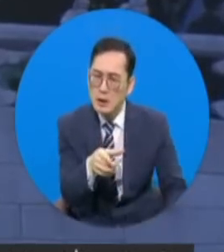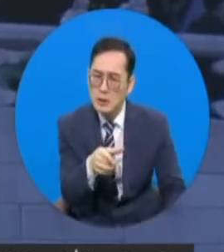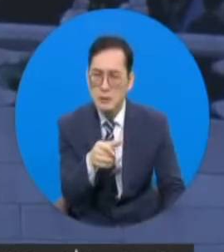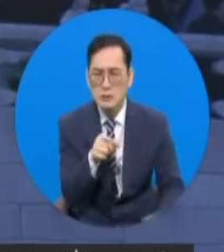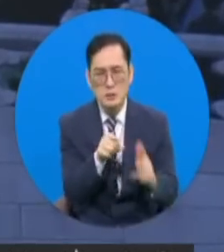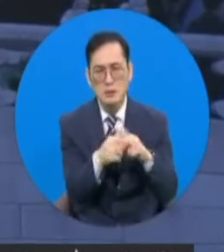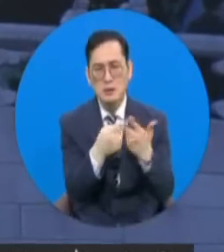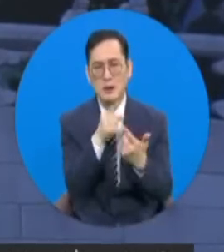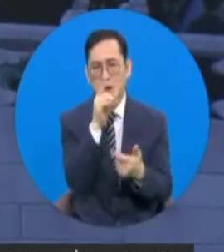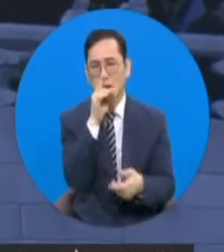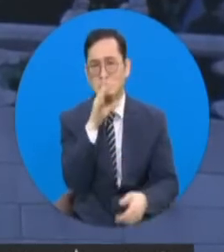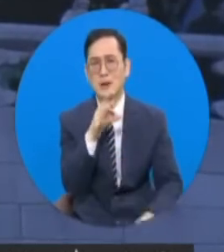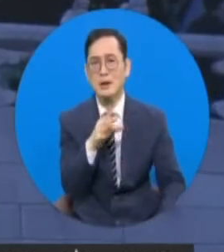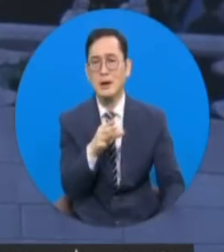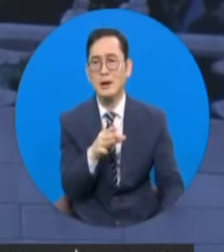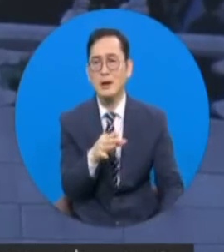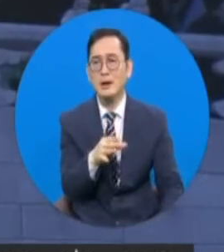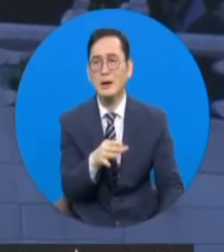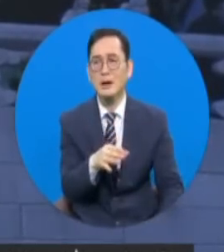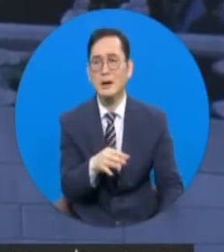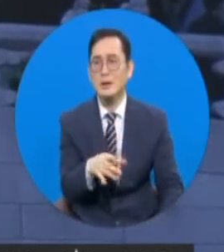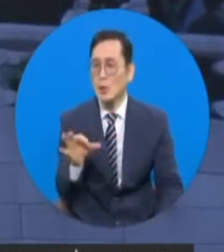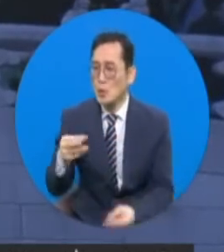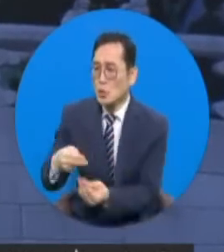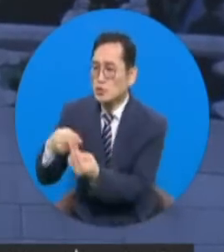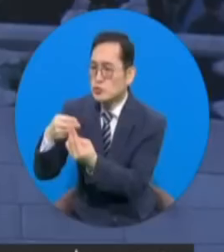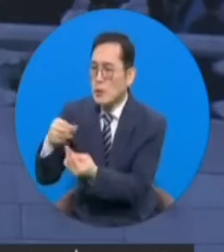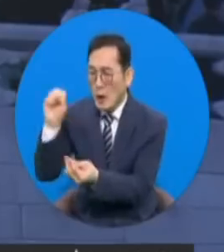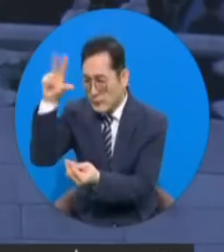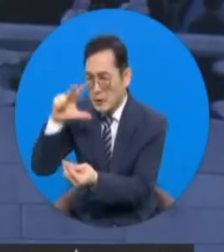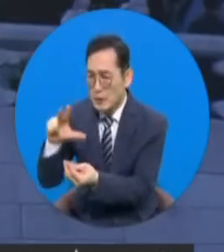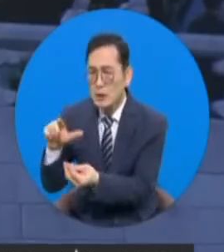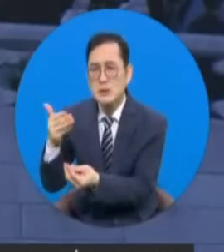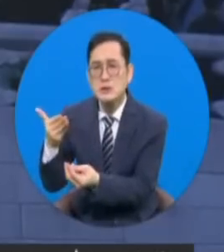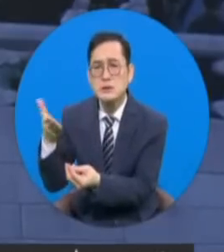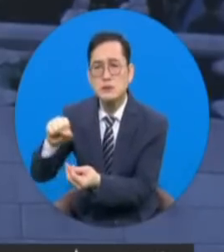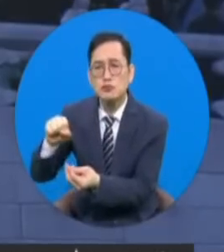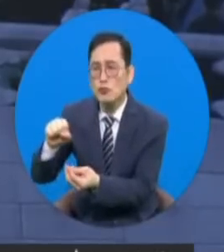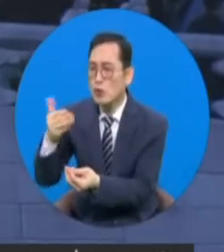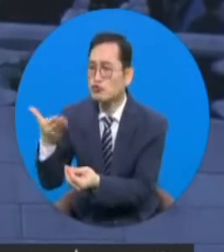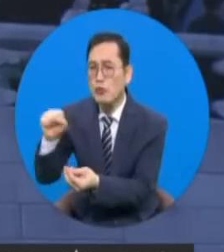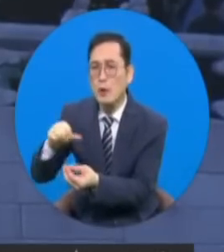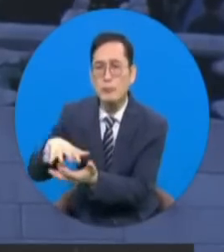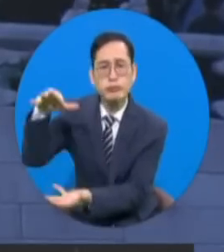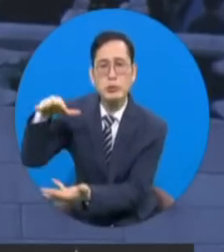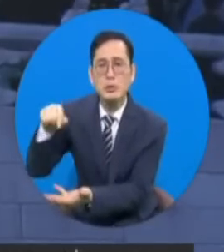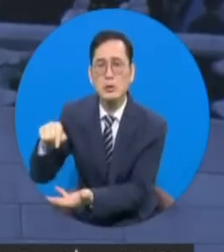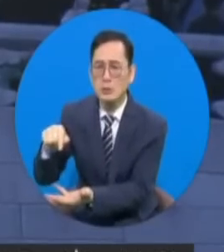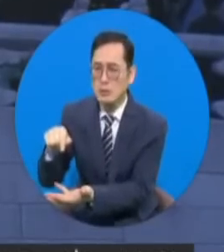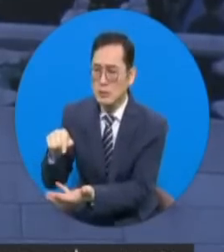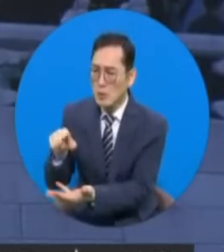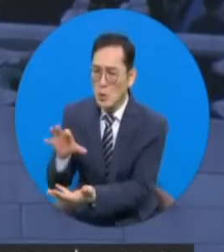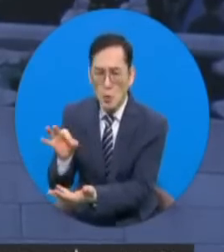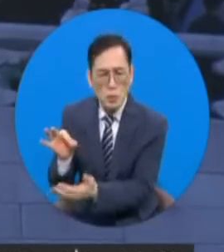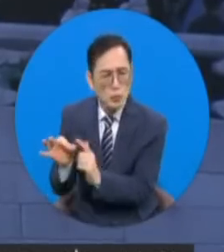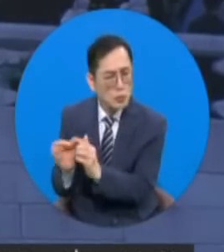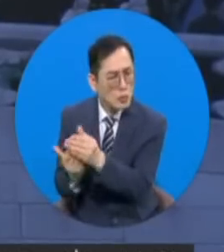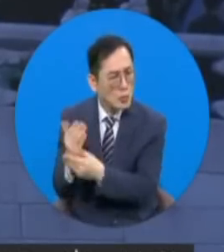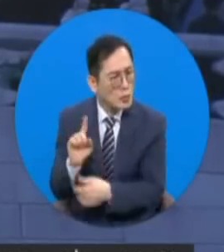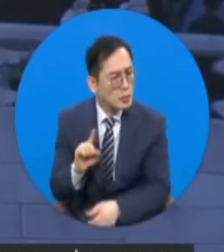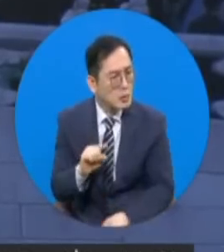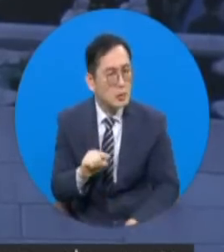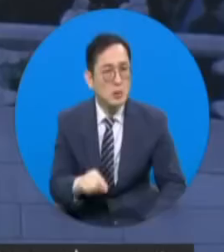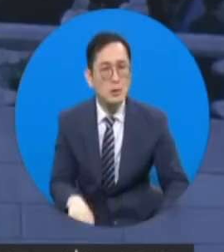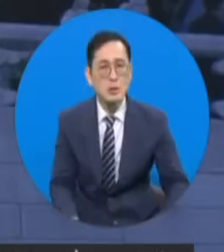그 10억의 출처는 어디인가 결국 문제는 자금 출처입니다 자금 출처 김남국 의원이 해명을 내놨지만 자금